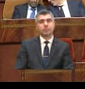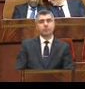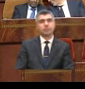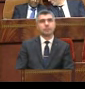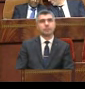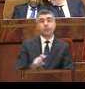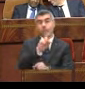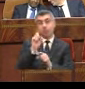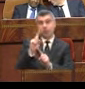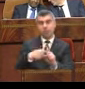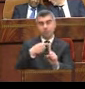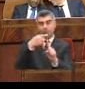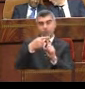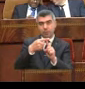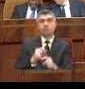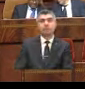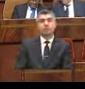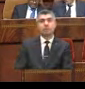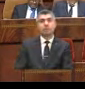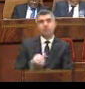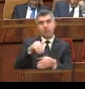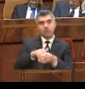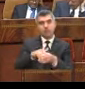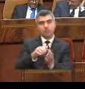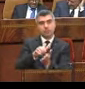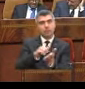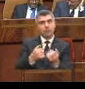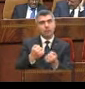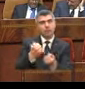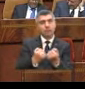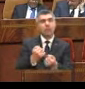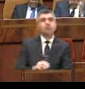تعقيب لأحد السيدات والسادة النواب من فريق الأصالة والمعاصرة.